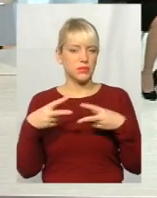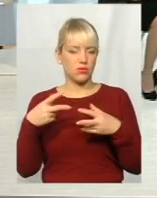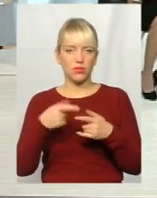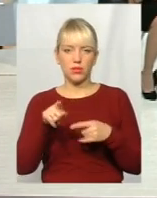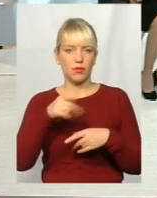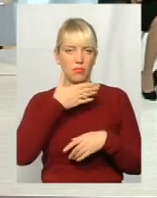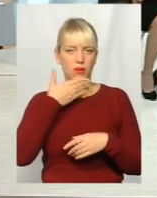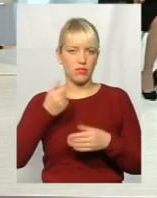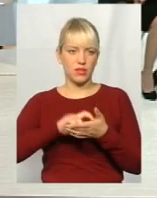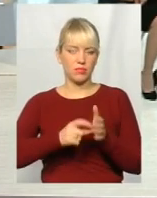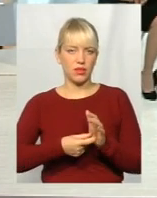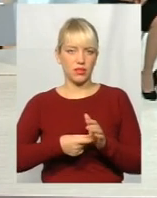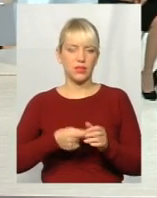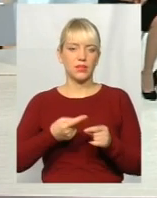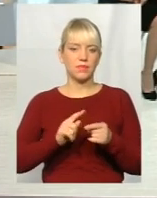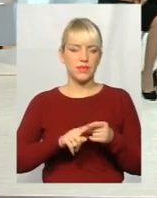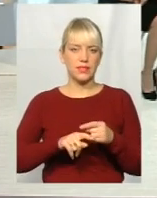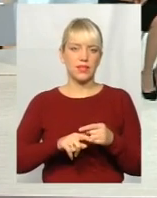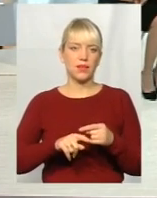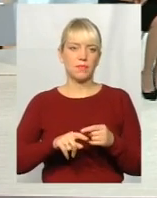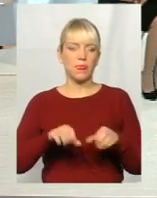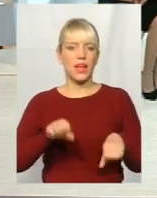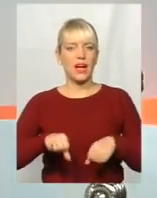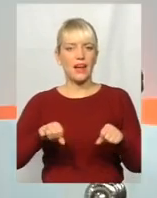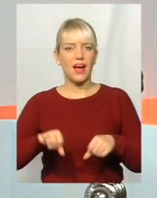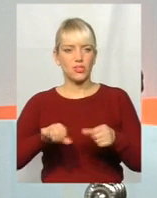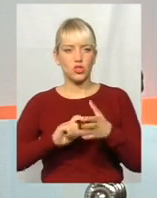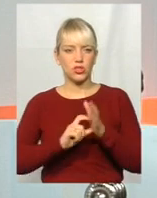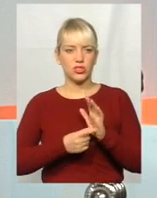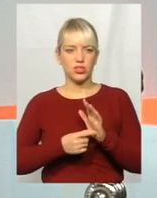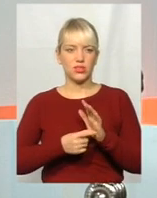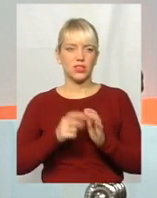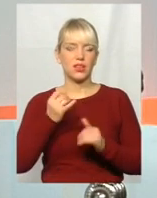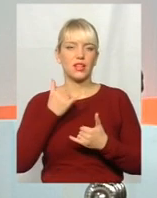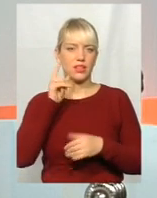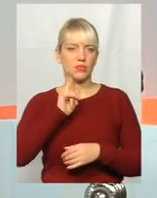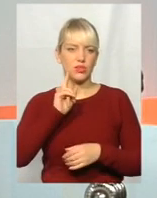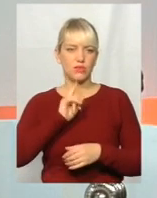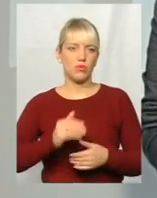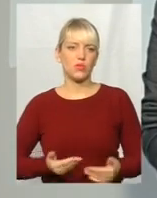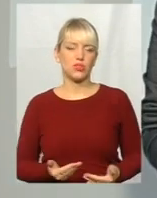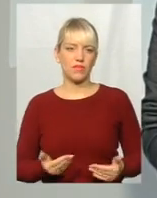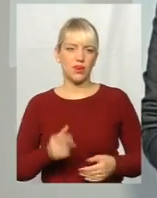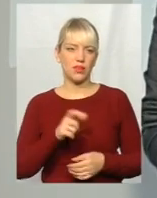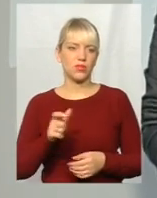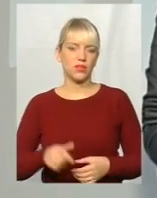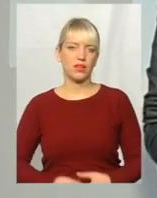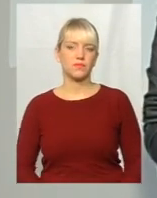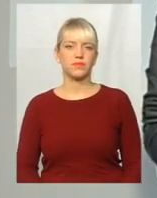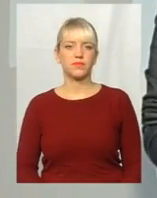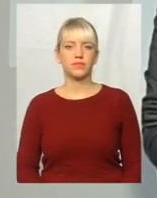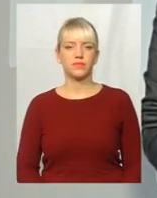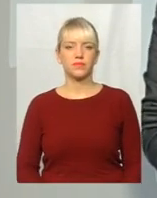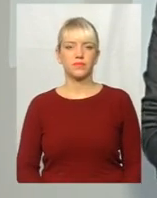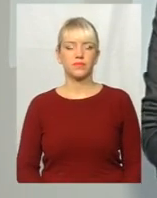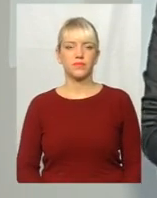цій кімнаті. Це пристосовані колясочні для тимчасового проживання працівників. Дякую, пане Сергію. Тепер повернемося до нашого